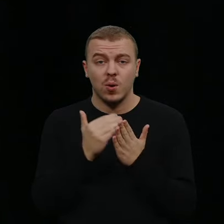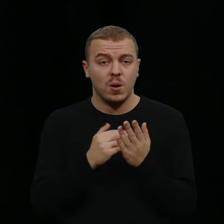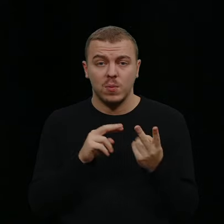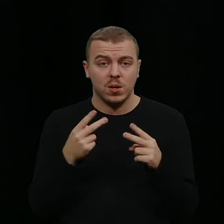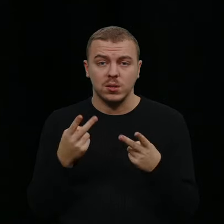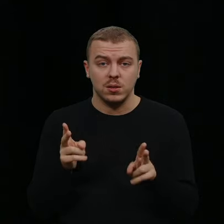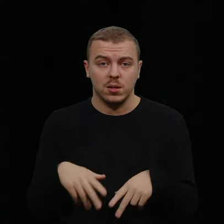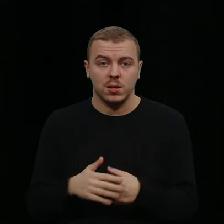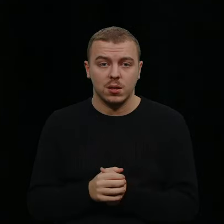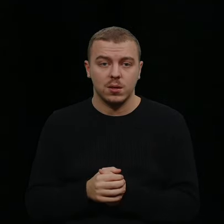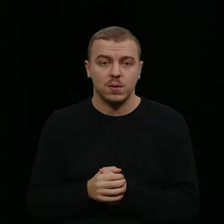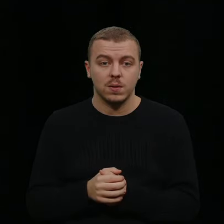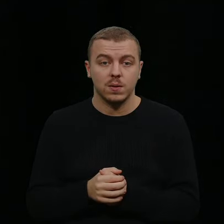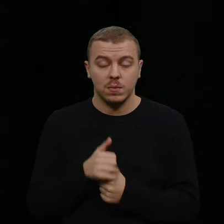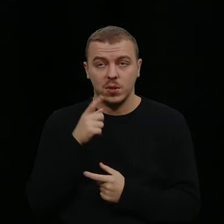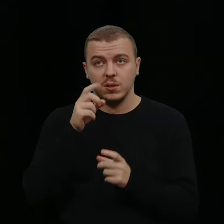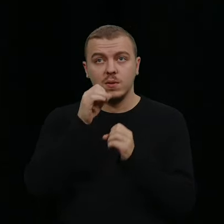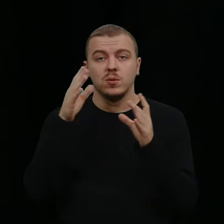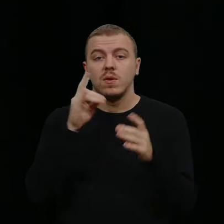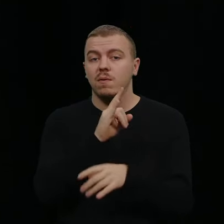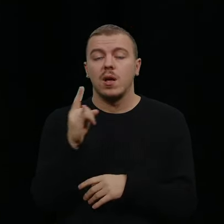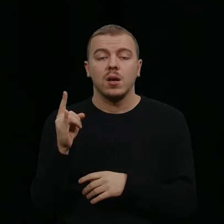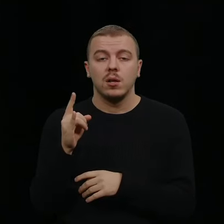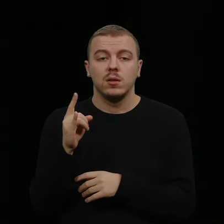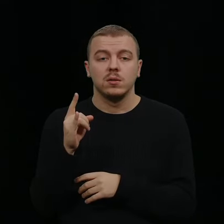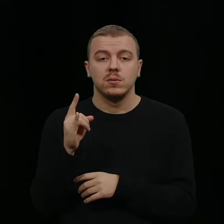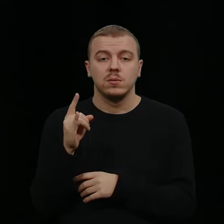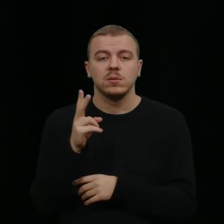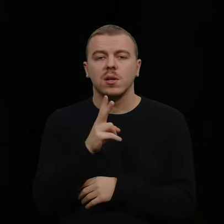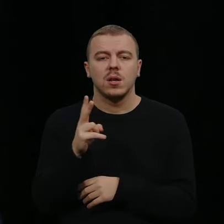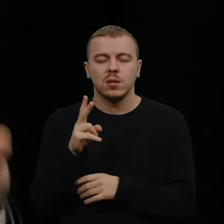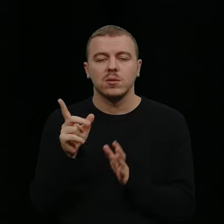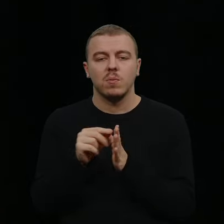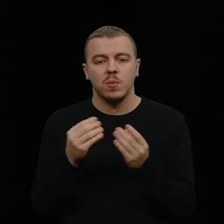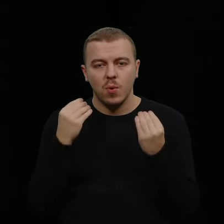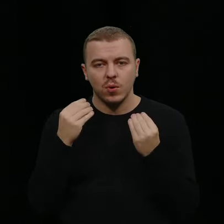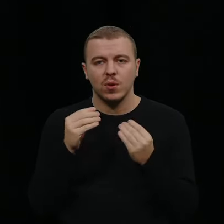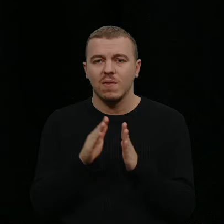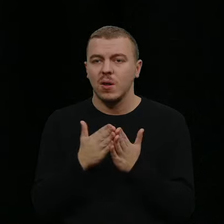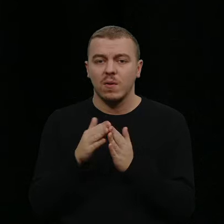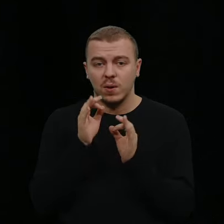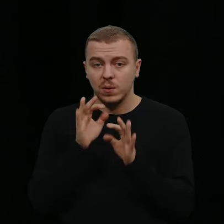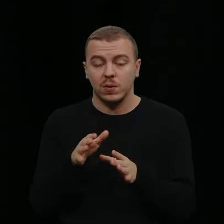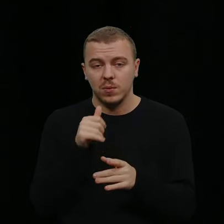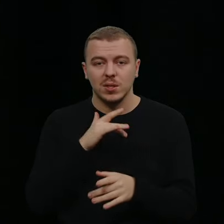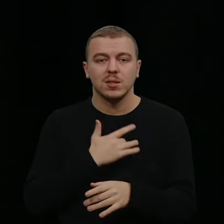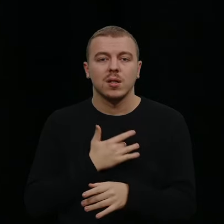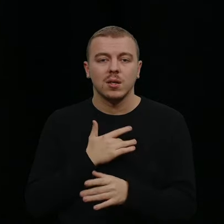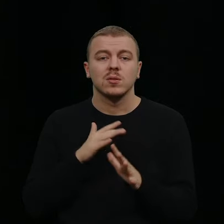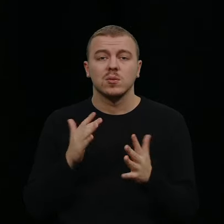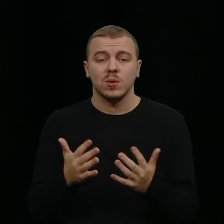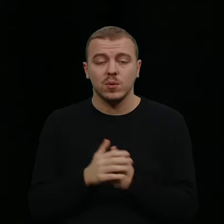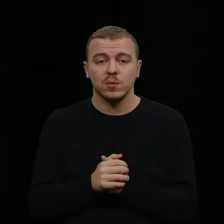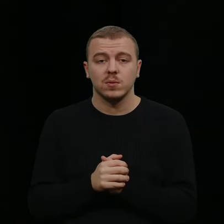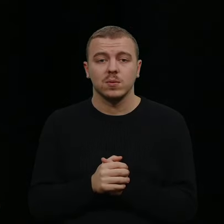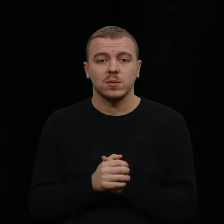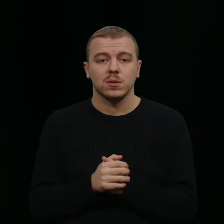programų, nes įsivaizduokim tą vaiką, kuris turi mokytis be vadovėlių, koks tai yra streso lygis